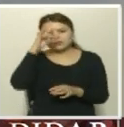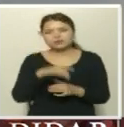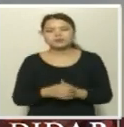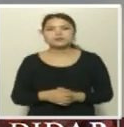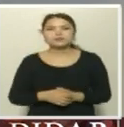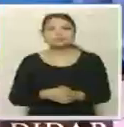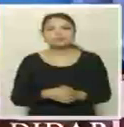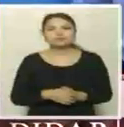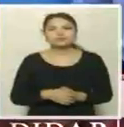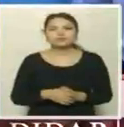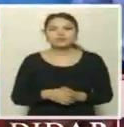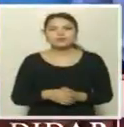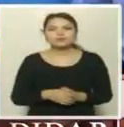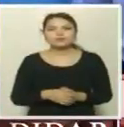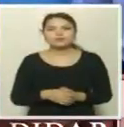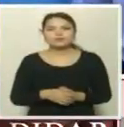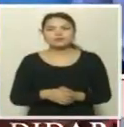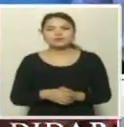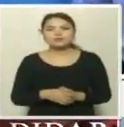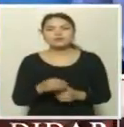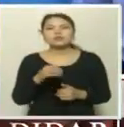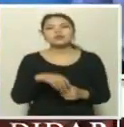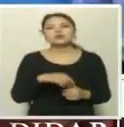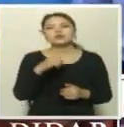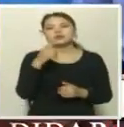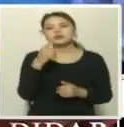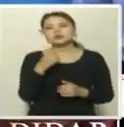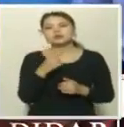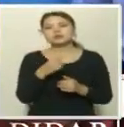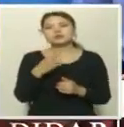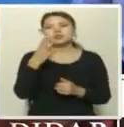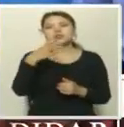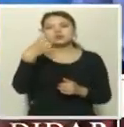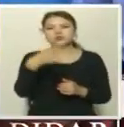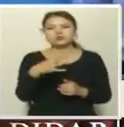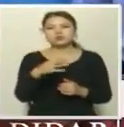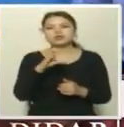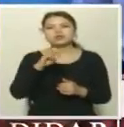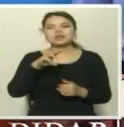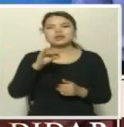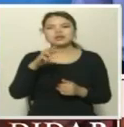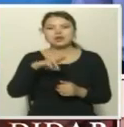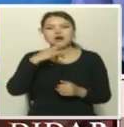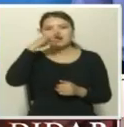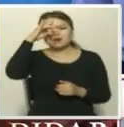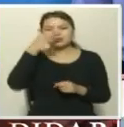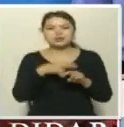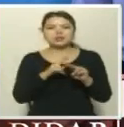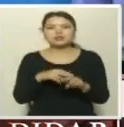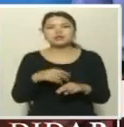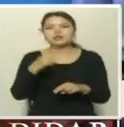Казахстан. Кроме того, по статье 440 Административного кодекса Республики Казахстан участковыми инспекторами полиции